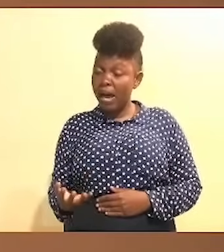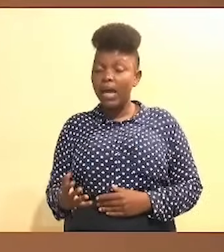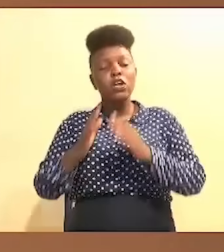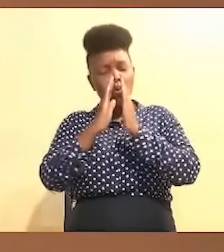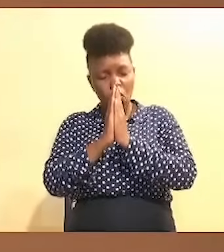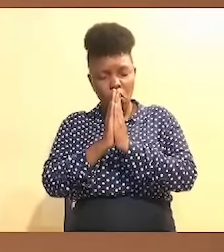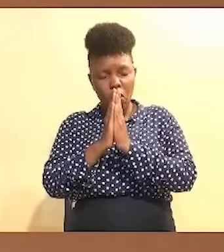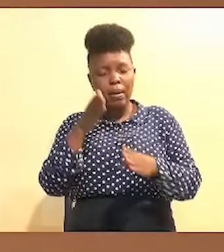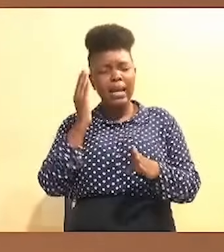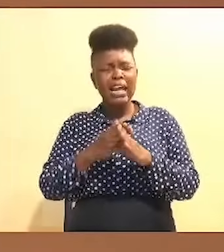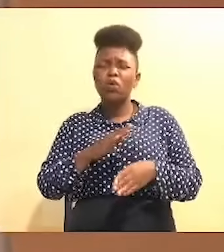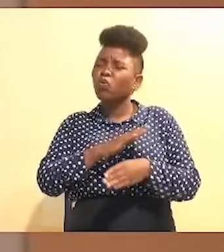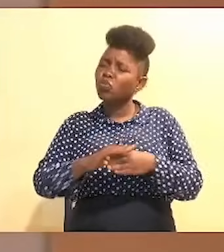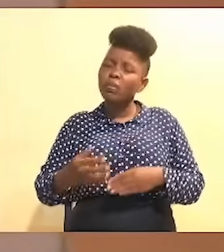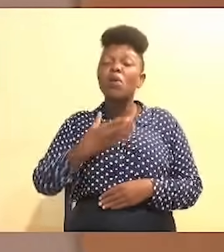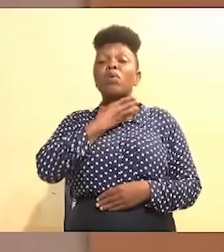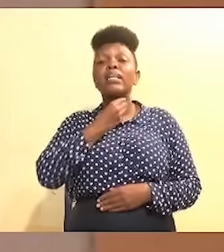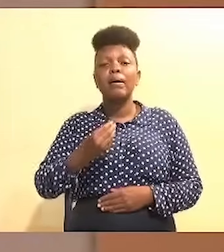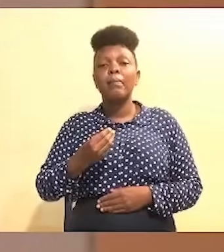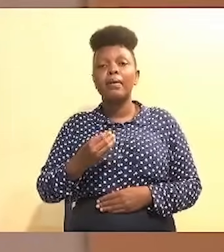kuomba ili uweze kutumia kwa tamaa.